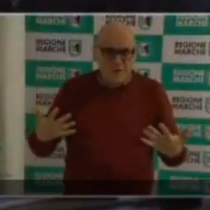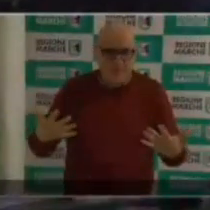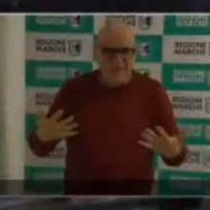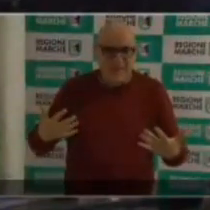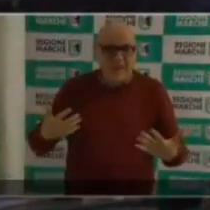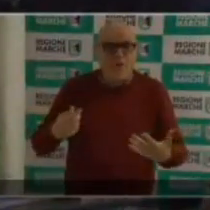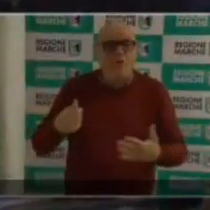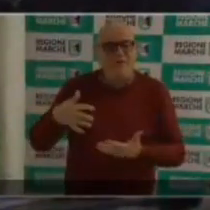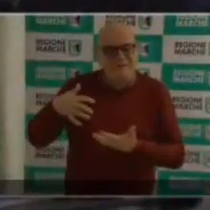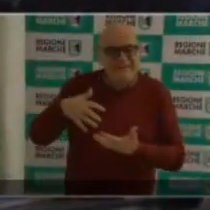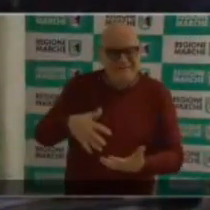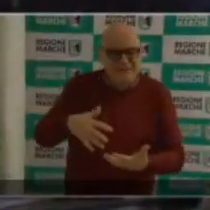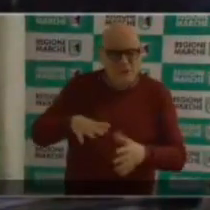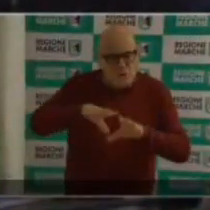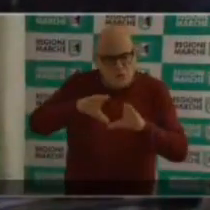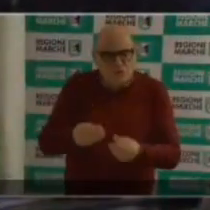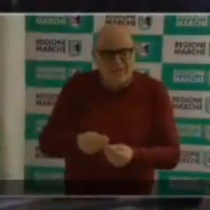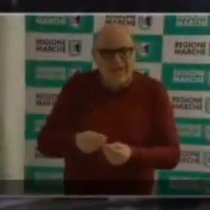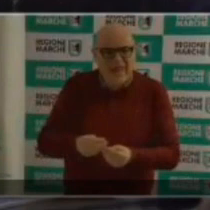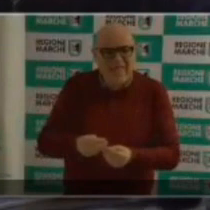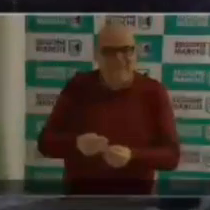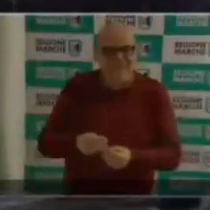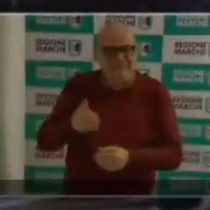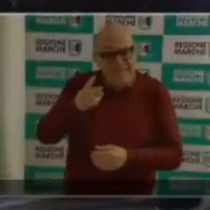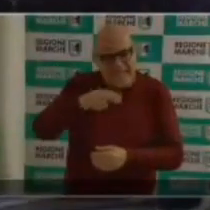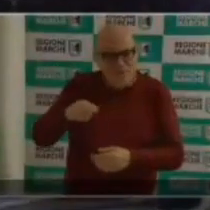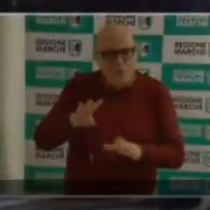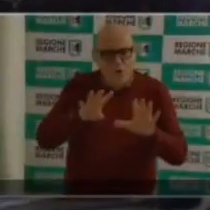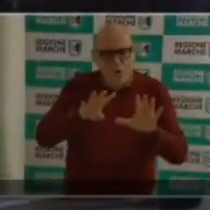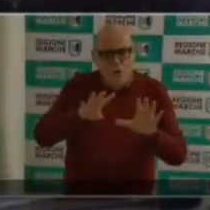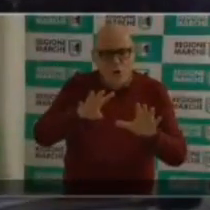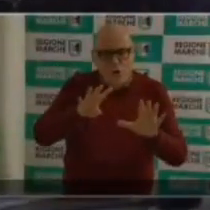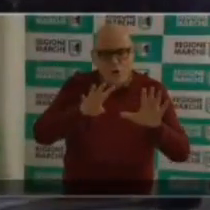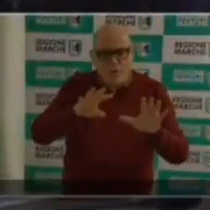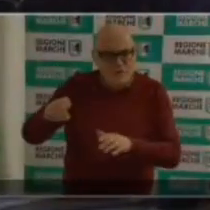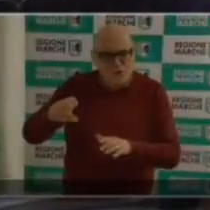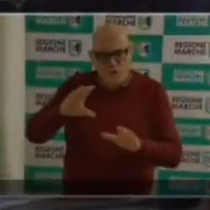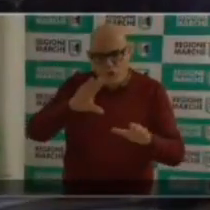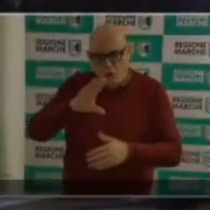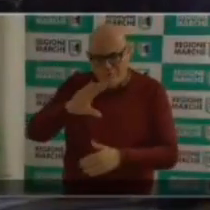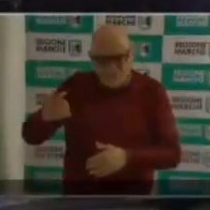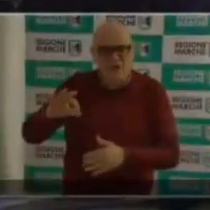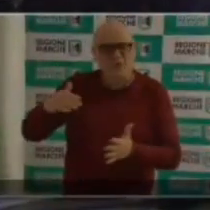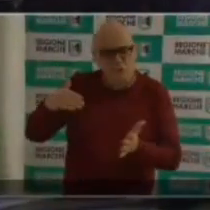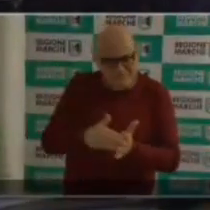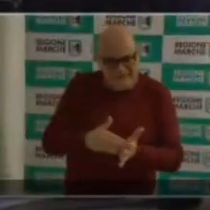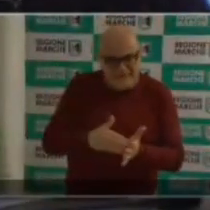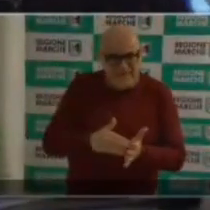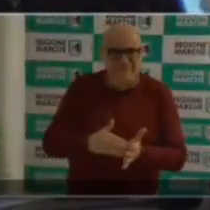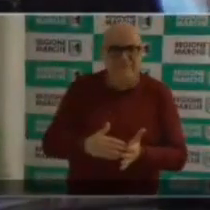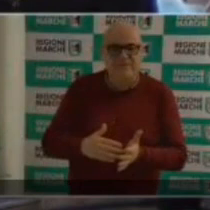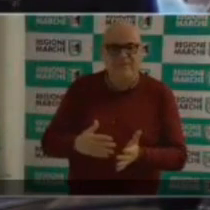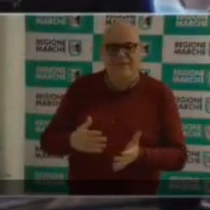di oltre i 900.000 euro e che segue il progetto Riesco che è stato concluso qualche mese